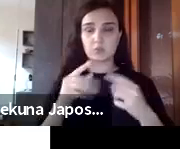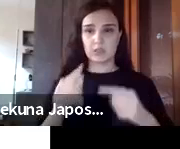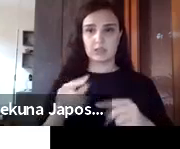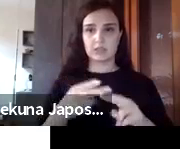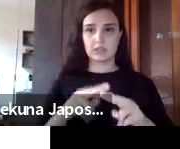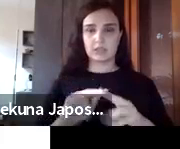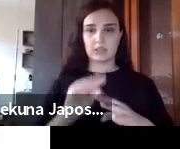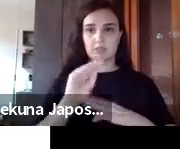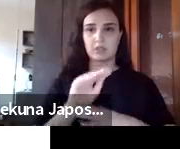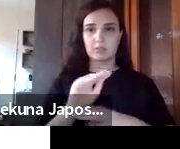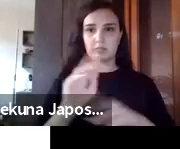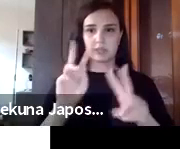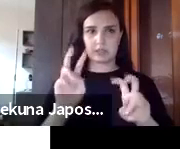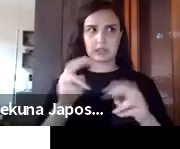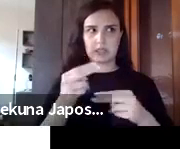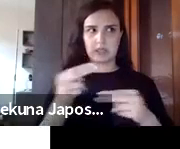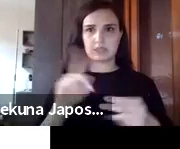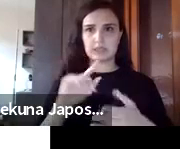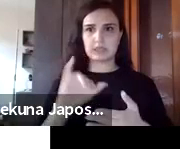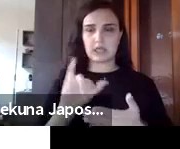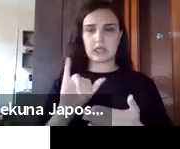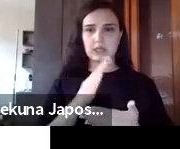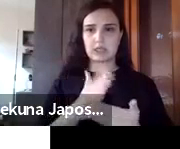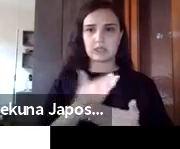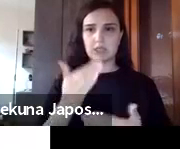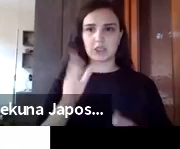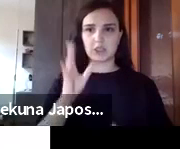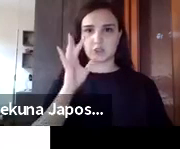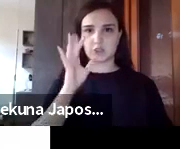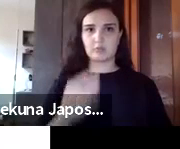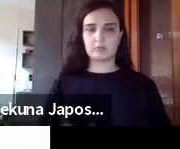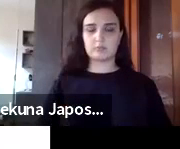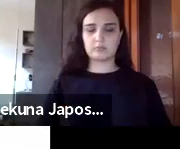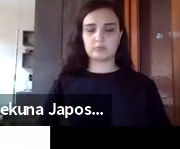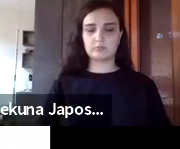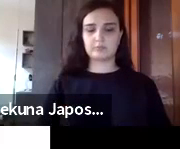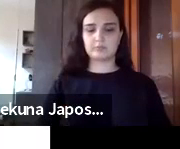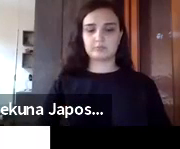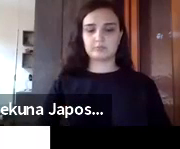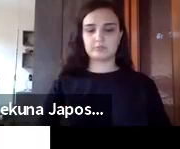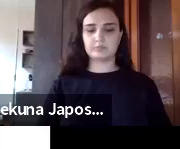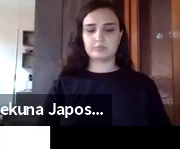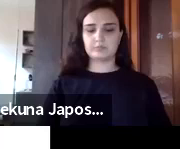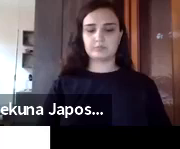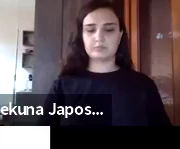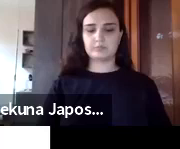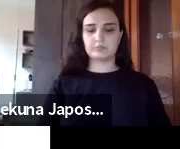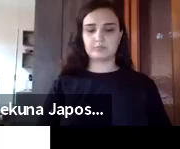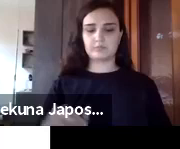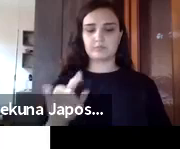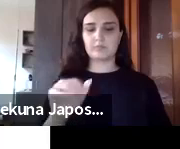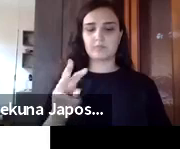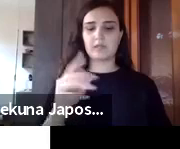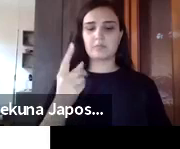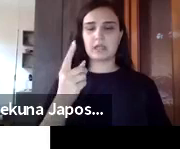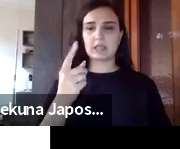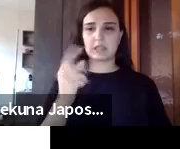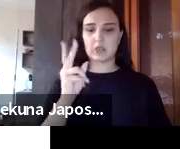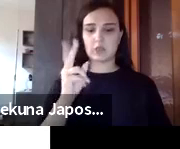კიდევ რაღაცნაირი თემა, რომ სად არის ახლა მაგის დრო. ა მარიამ აქ უბრალოდ ერთი